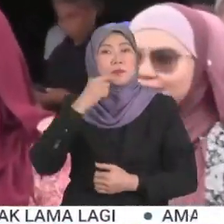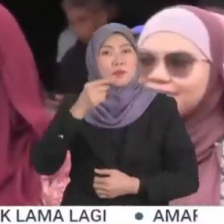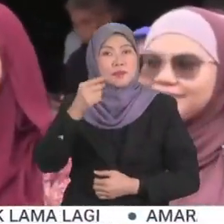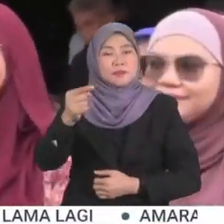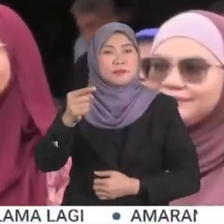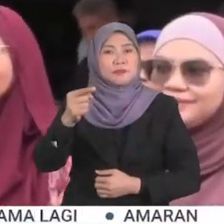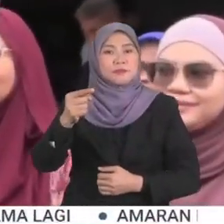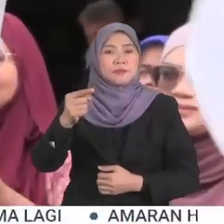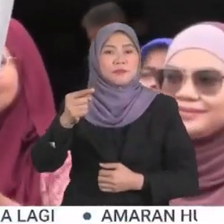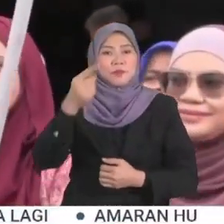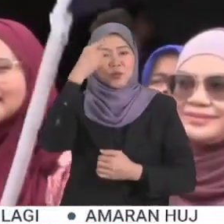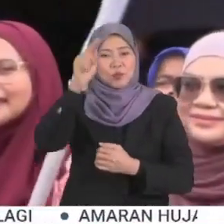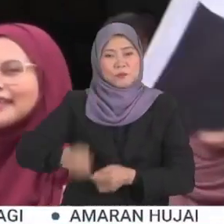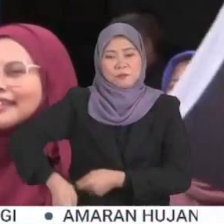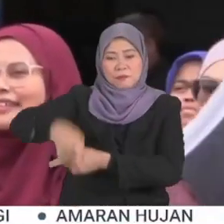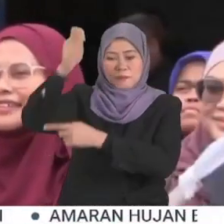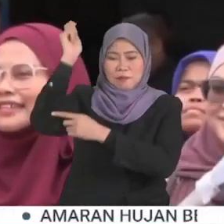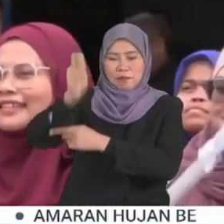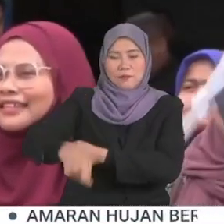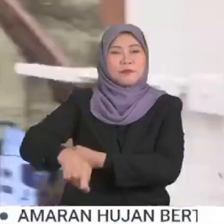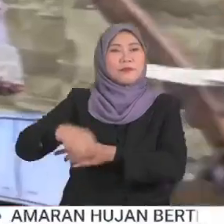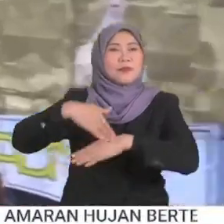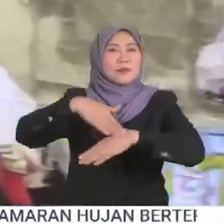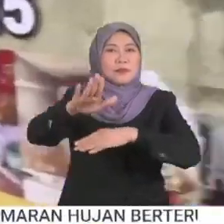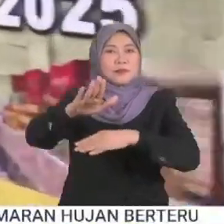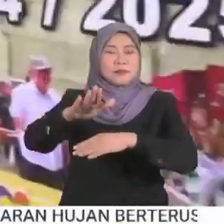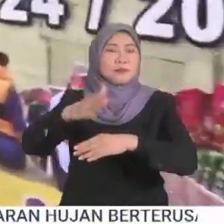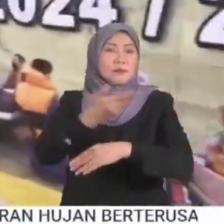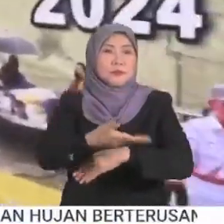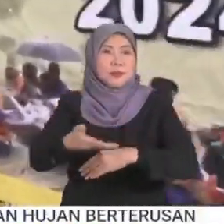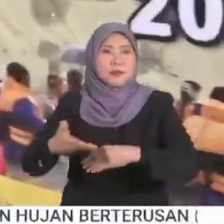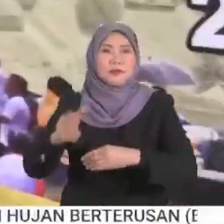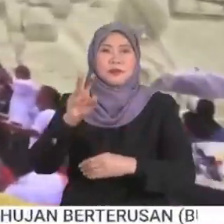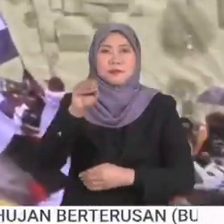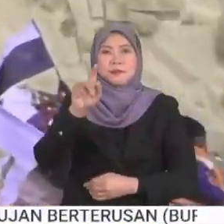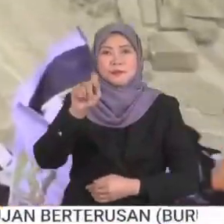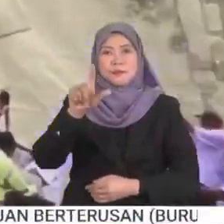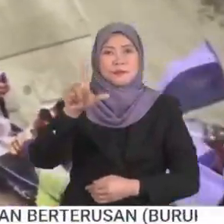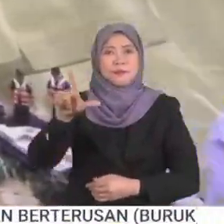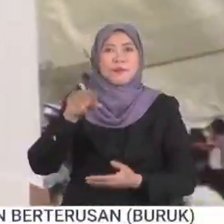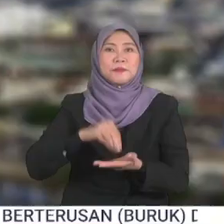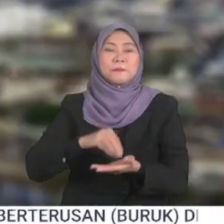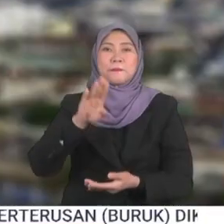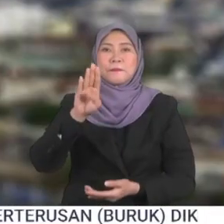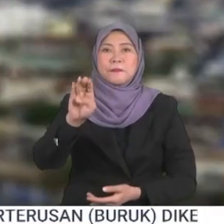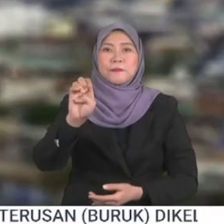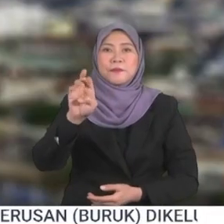Kimik pelepasan misi penghantaran bekalan pangkalan hadapan bagi MTL di Bera.